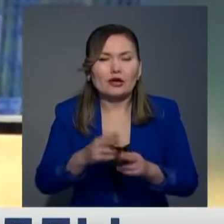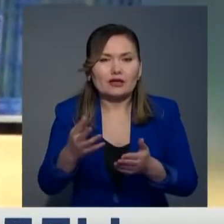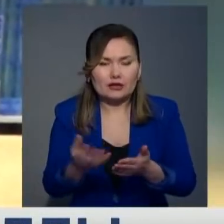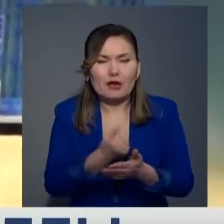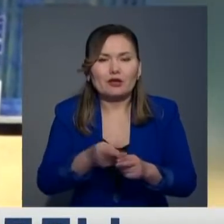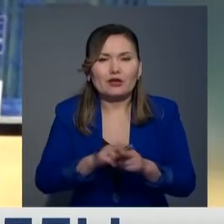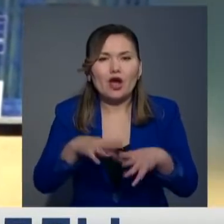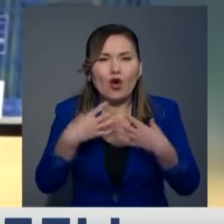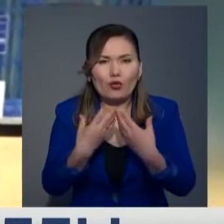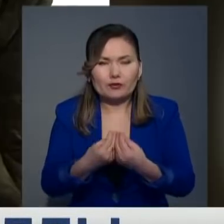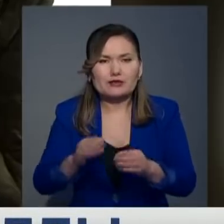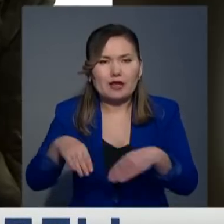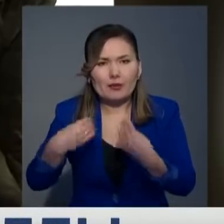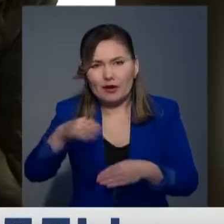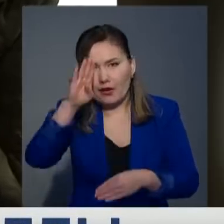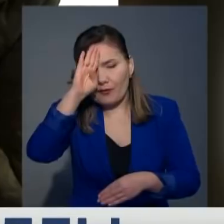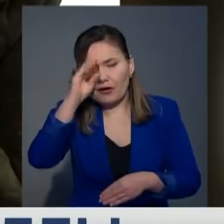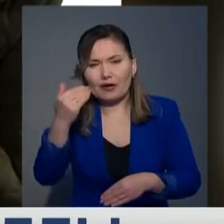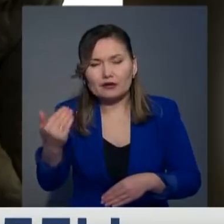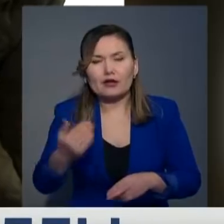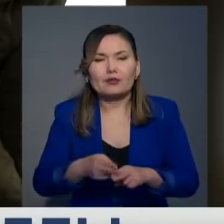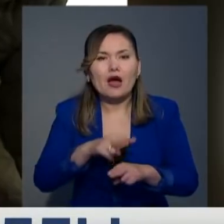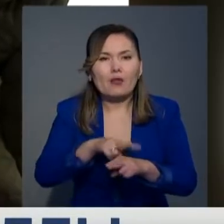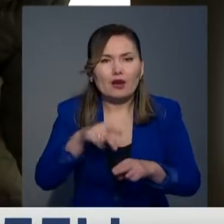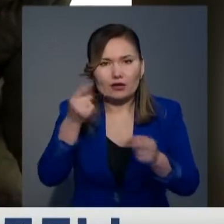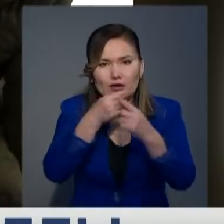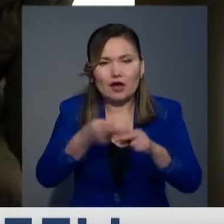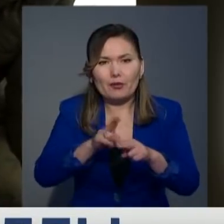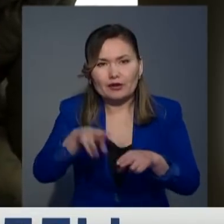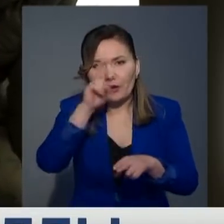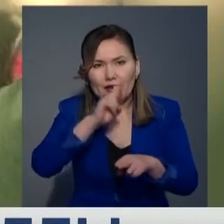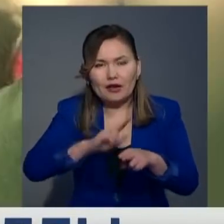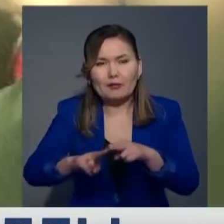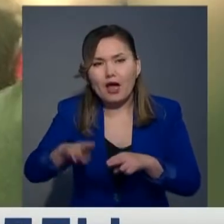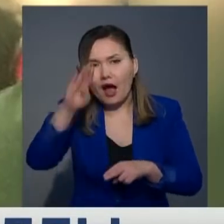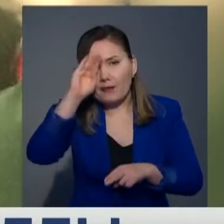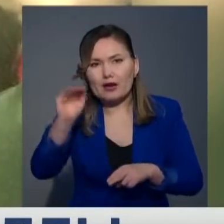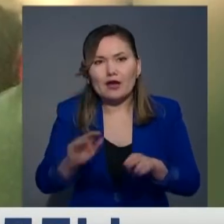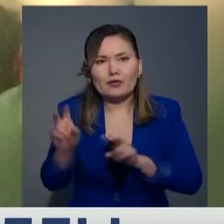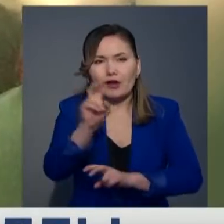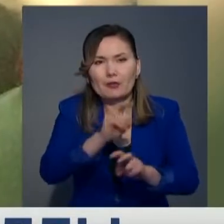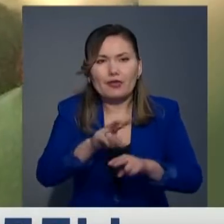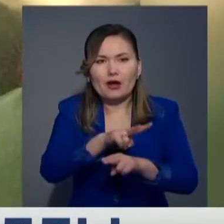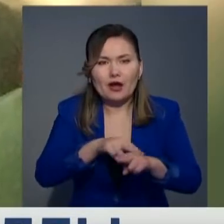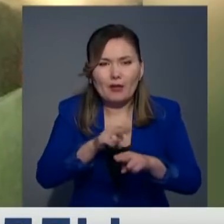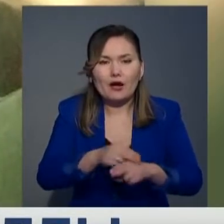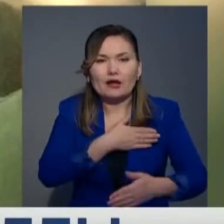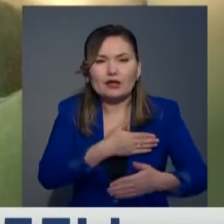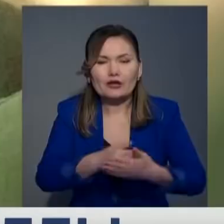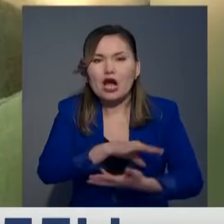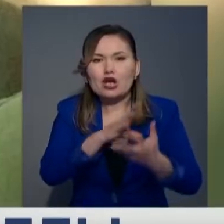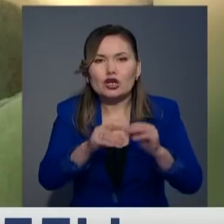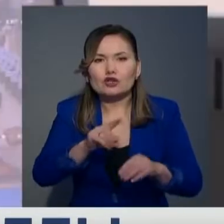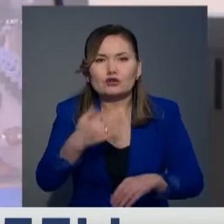дейді Алматы қалалық полиция департаментінің баспасөз қызметі. Іс-түссіз жоғалған баланы іздестіруге тәртіп сақшыларынан бөлек